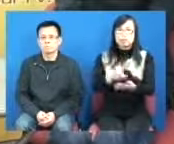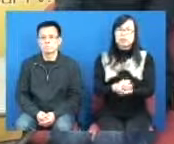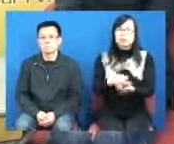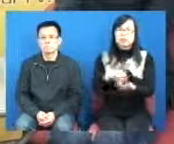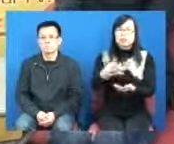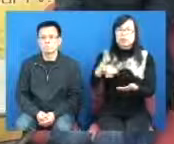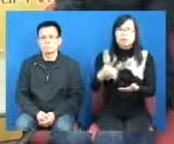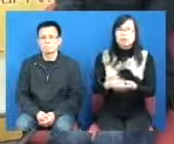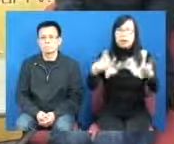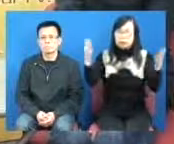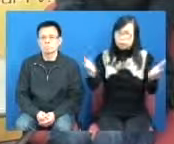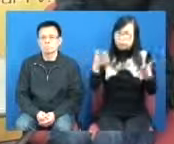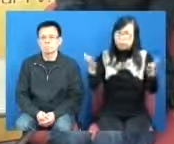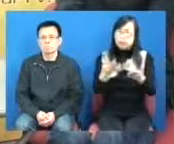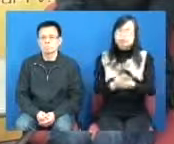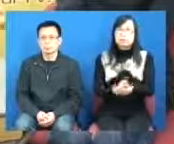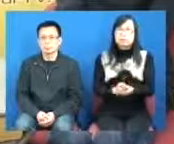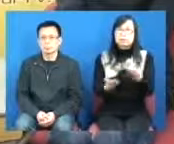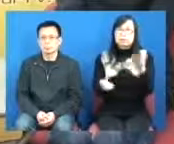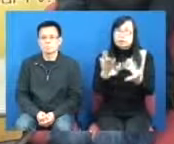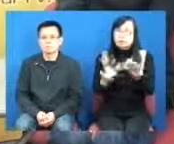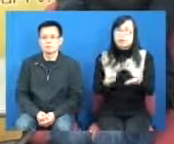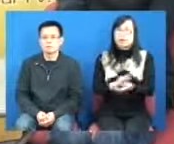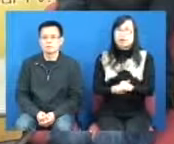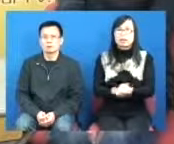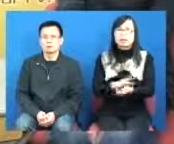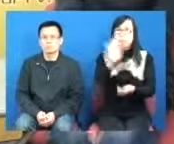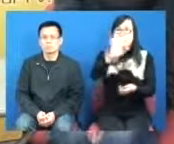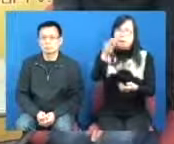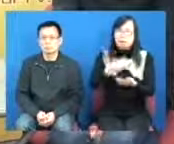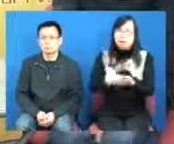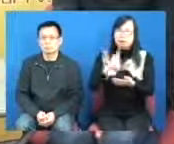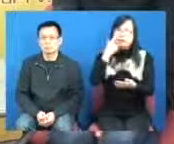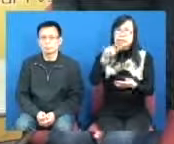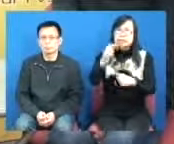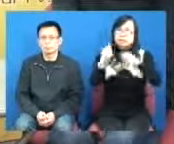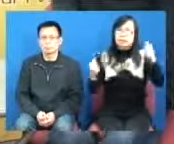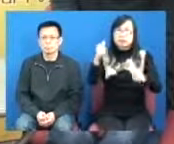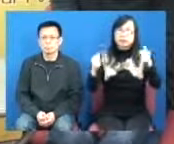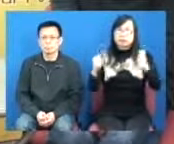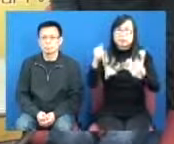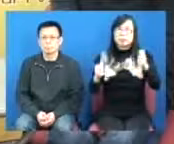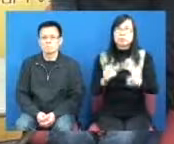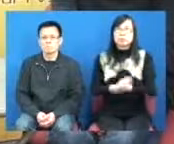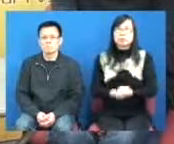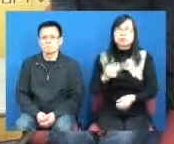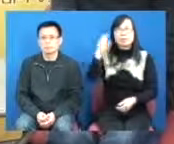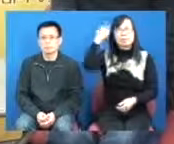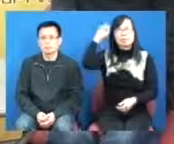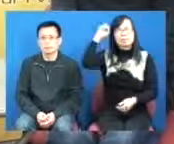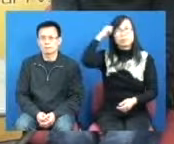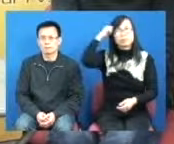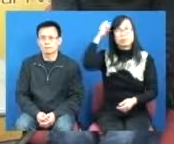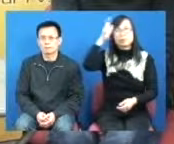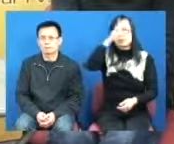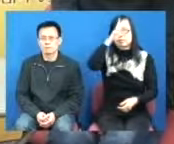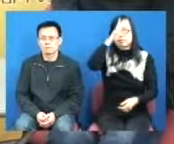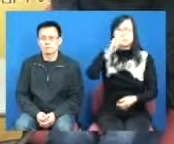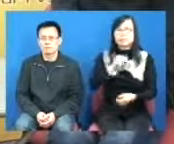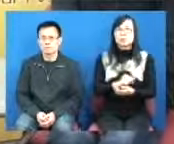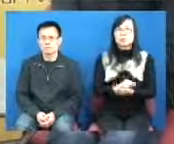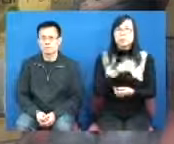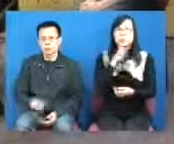究竟想鼓勵還是想叫別人不要買新車所以很多時候那些事我真的有時想想政府有很多